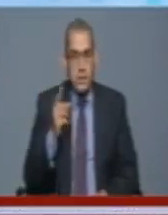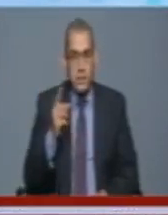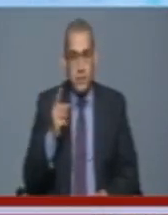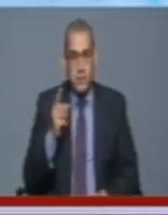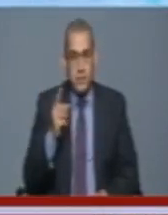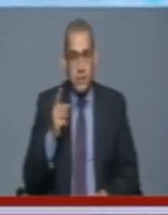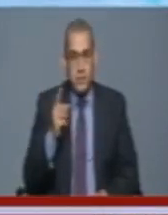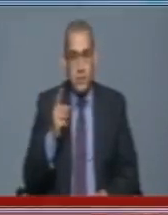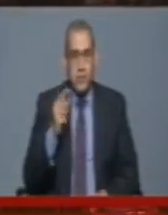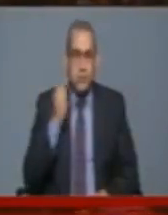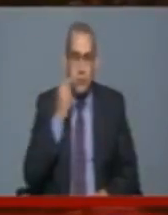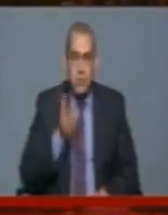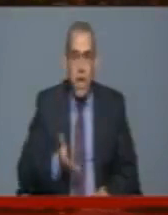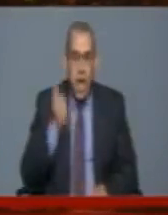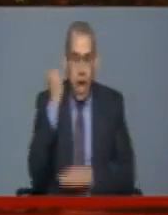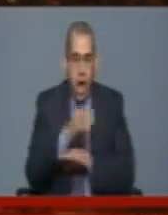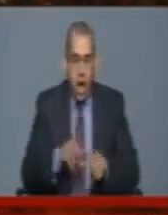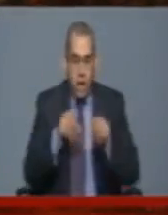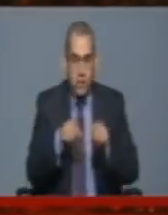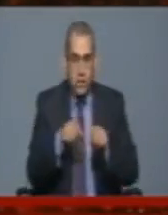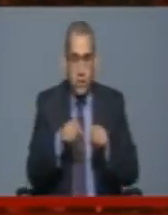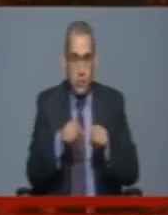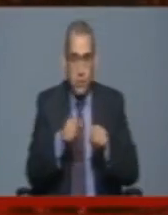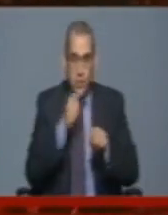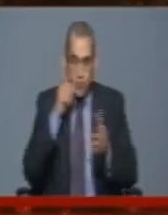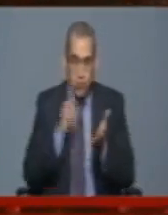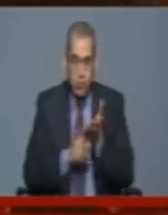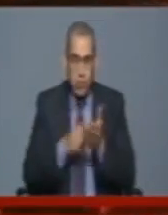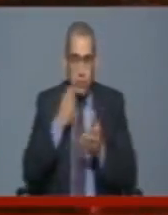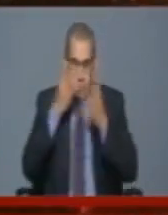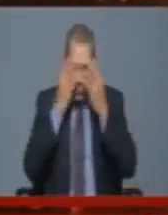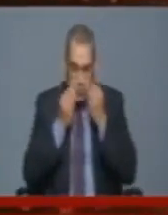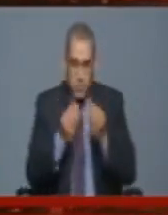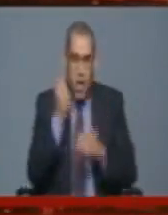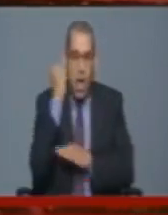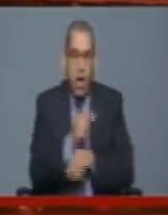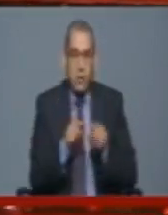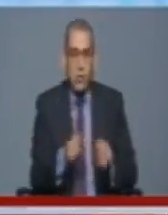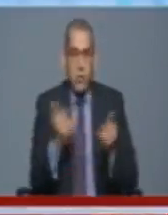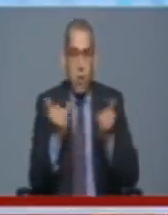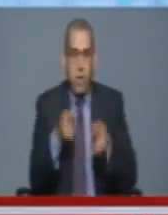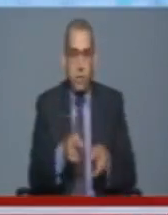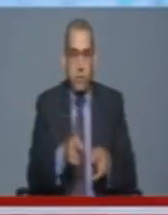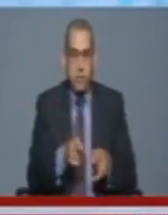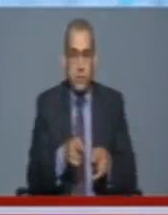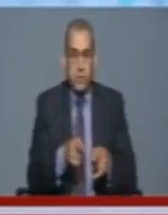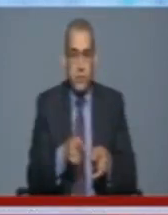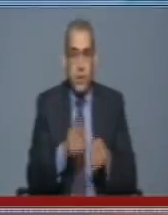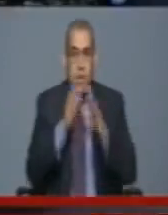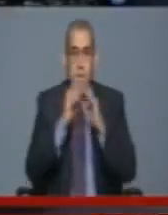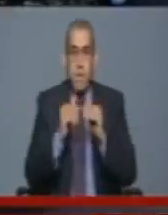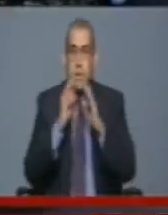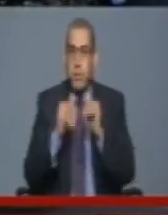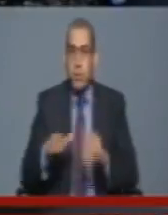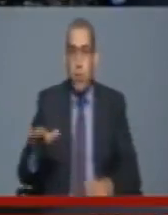قيمة الأرض ويقدر التضحية في سبيل الأرض. المصريون